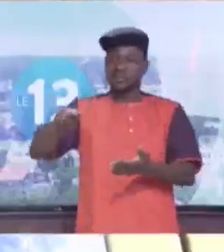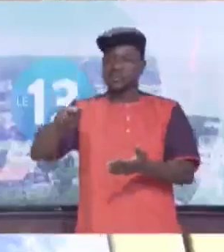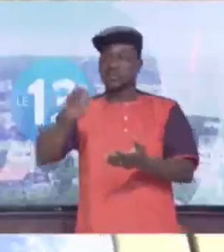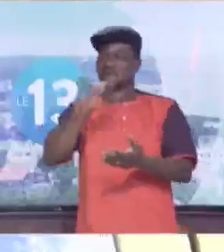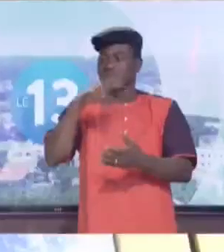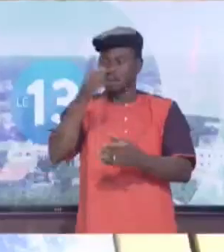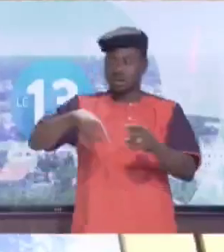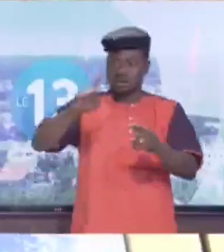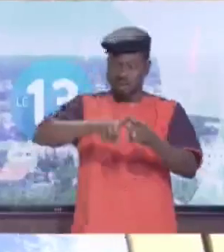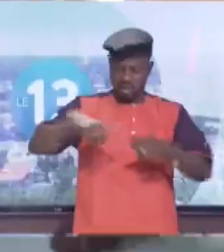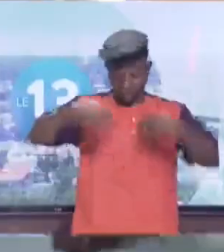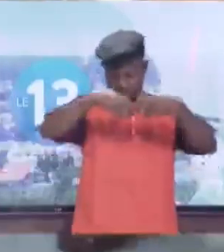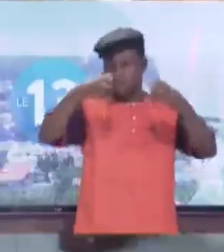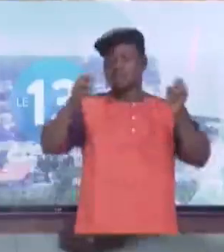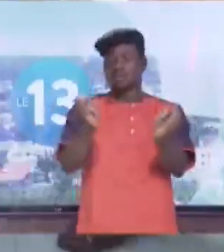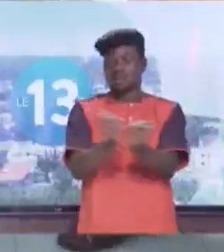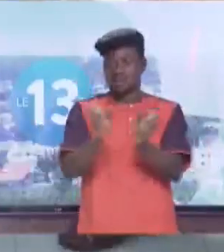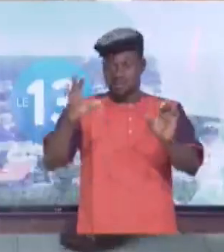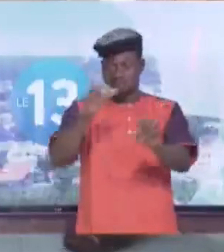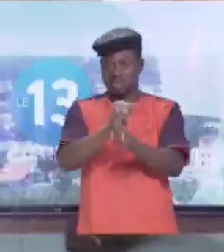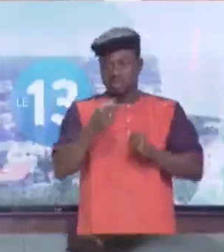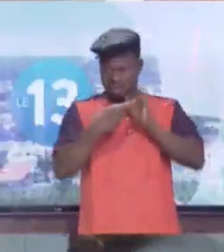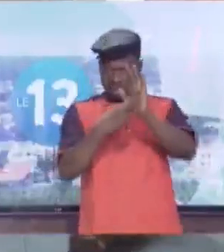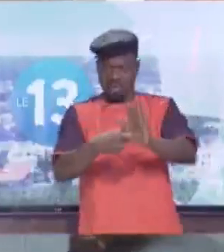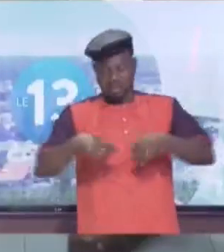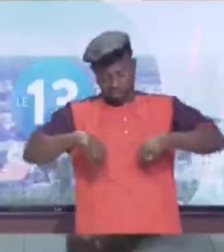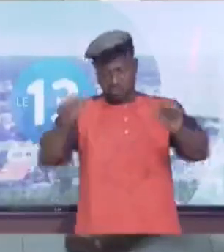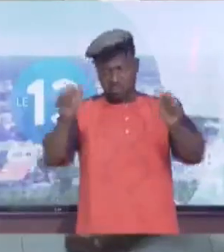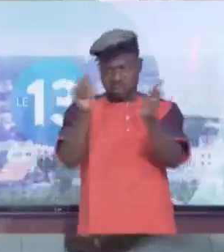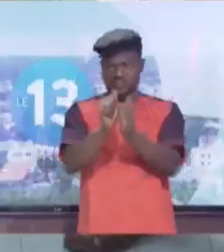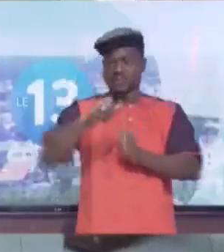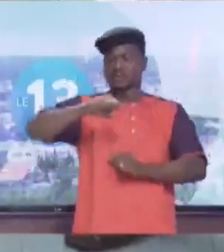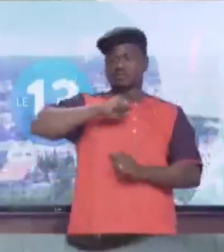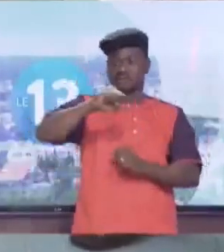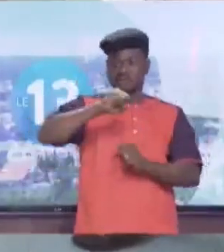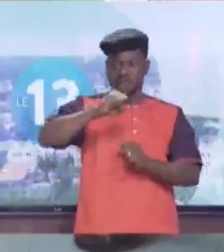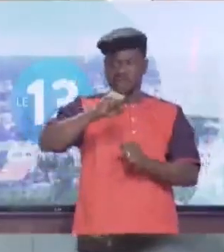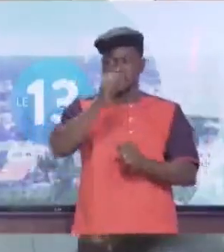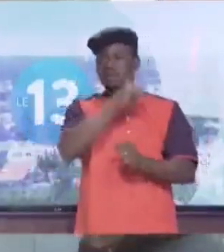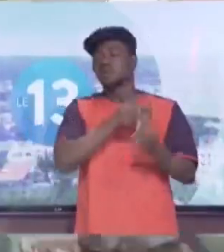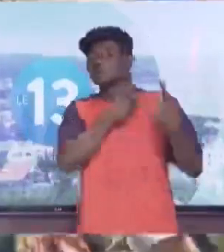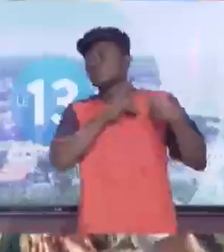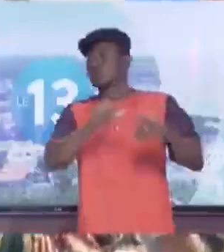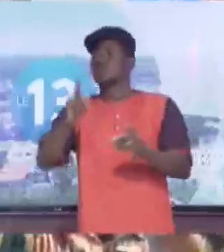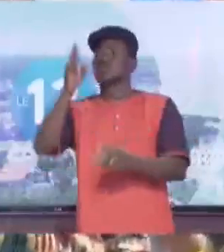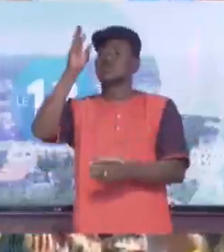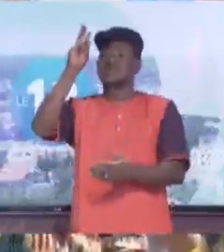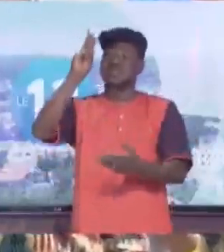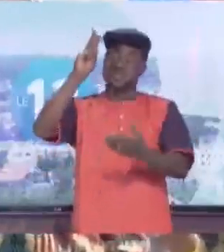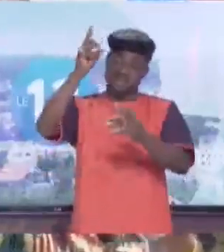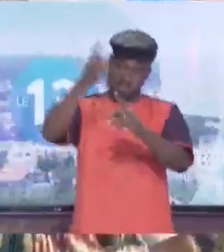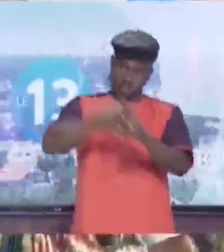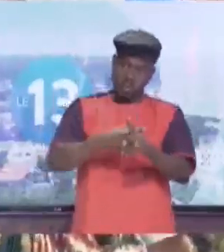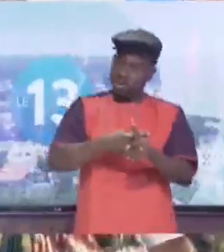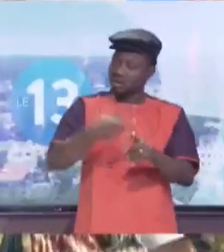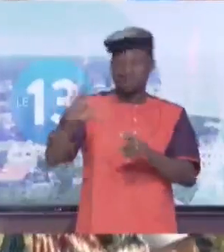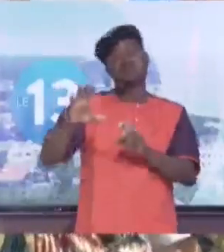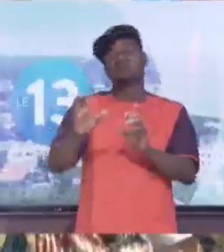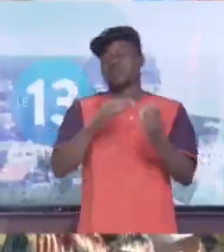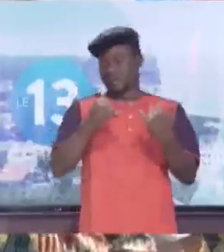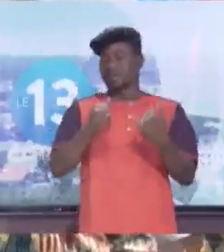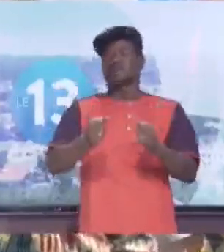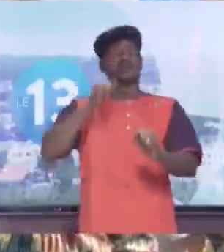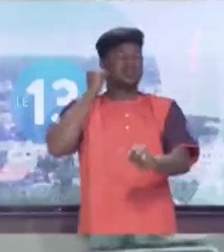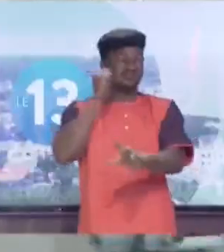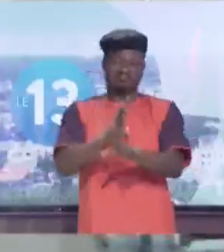Bougma prend les commandes de la représentation nationale, elle poursuit la dynamique. Depuis 6 mois, c'est chose